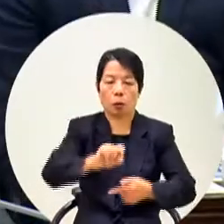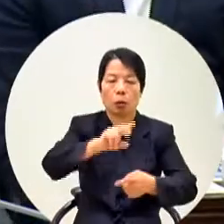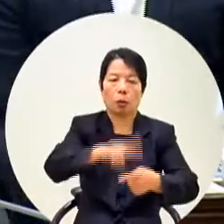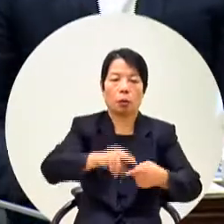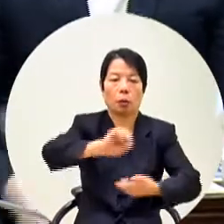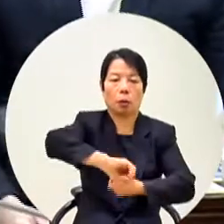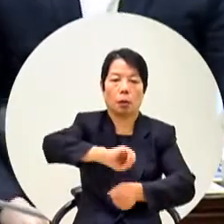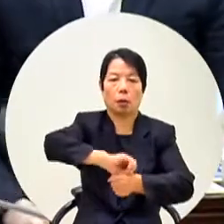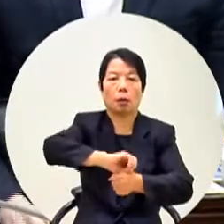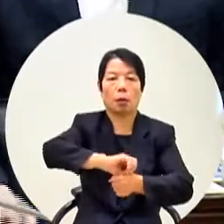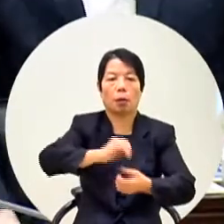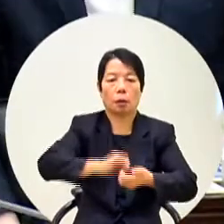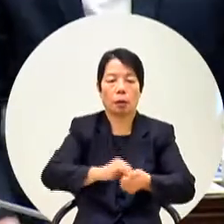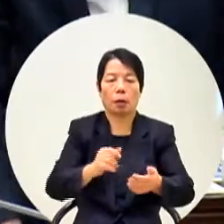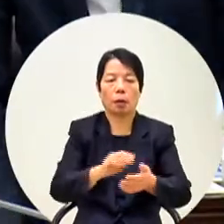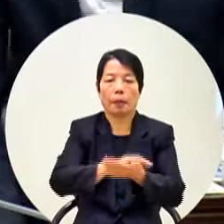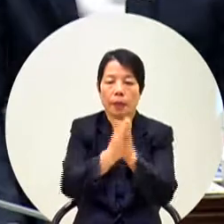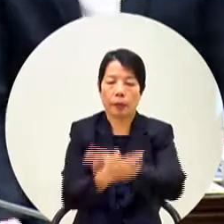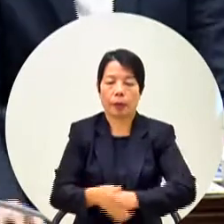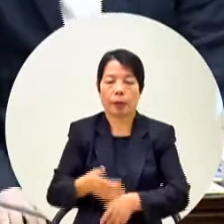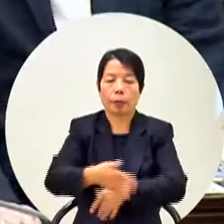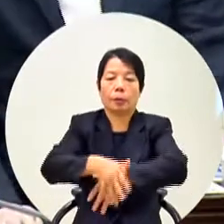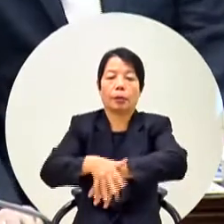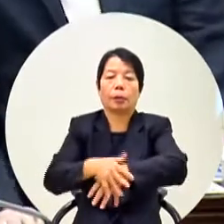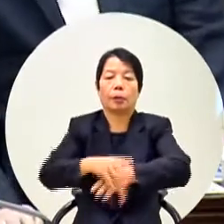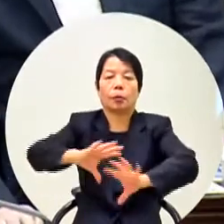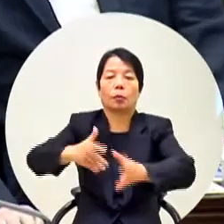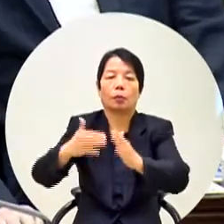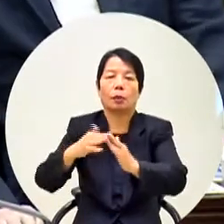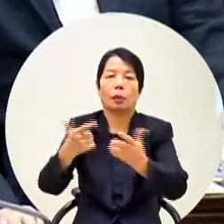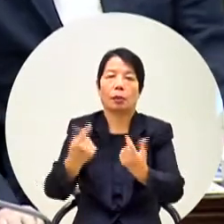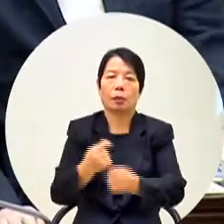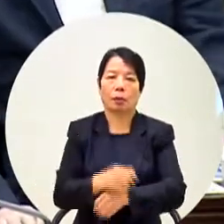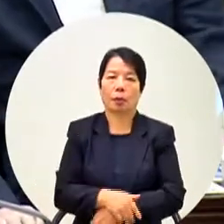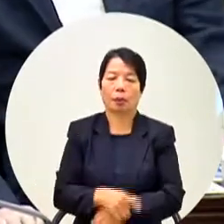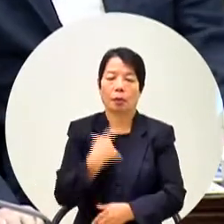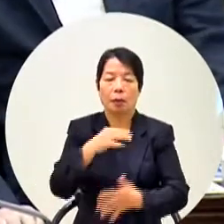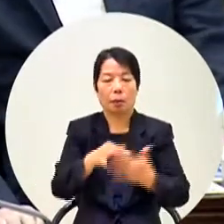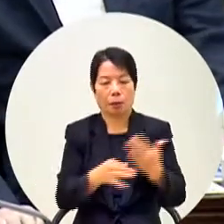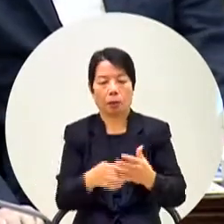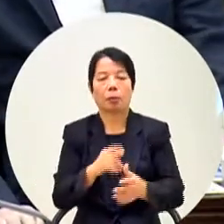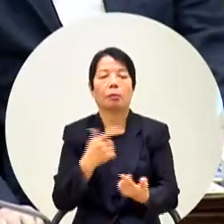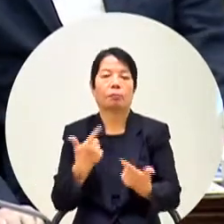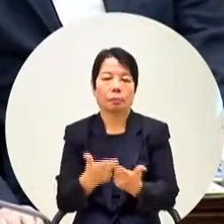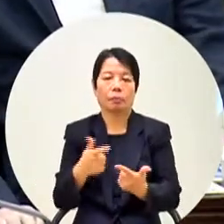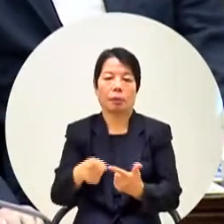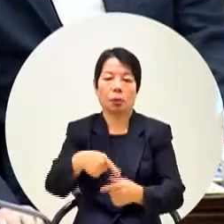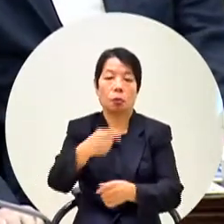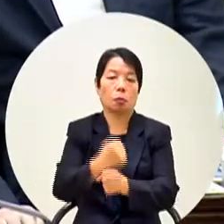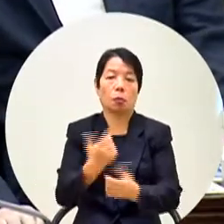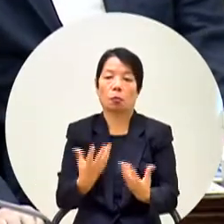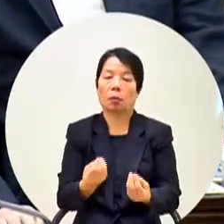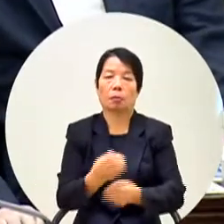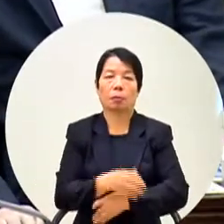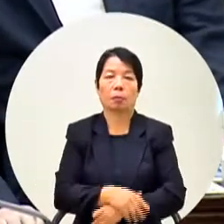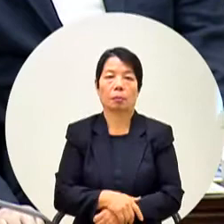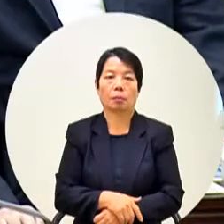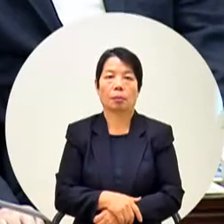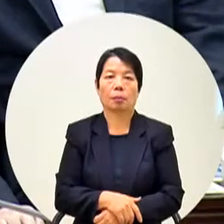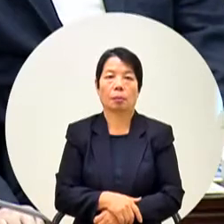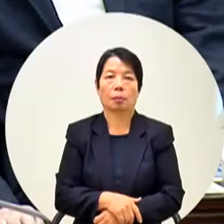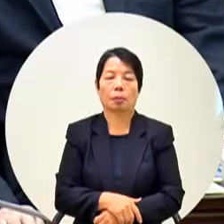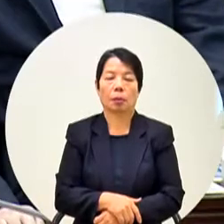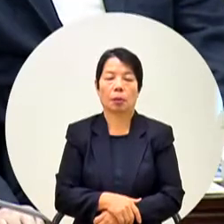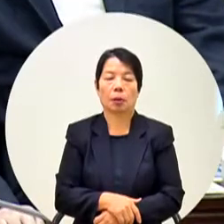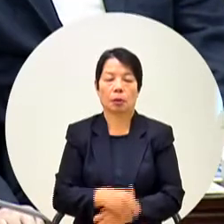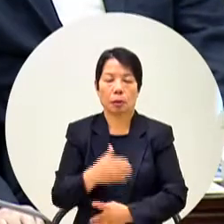威夷、夏威夷啦，哦。我看有迄个条件，但是拢无做。等局制啊的